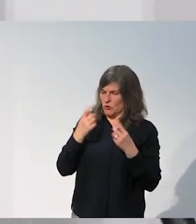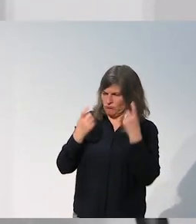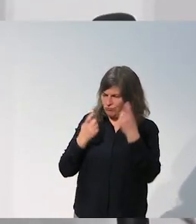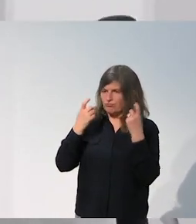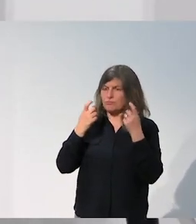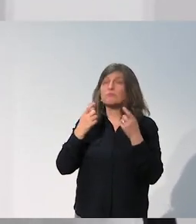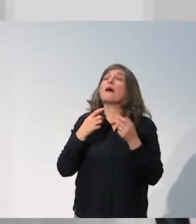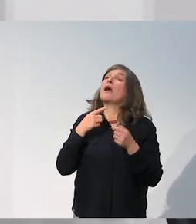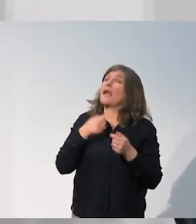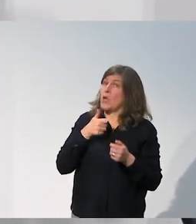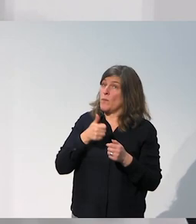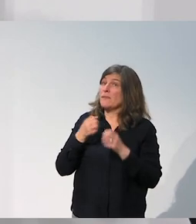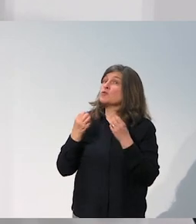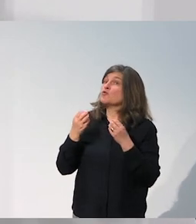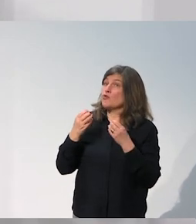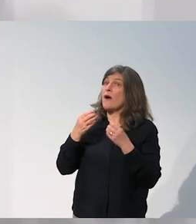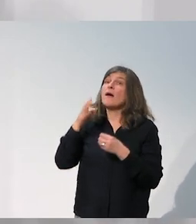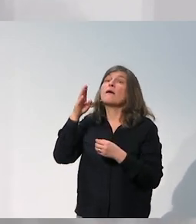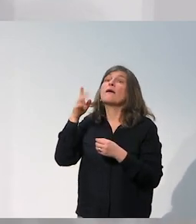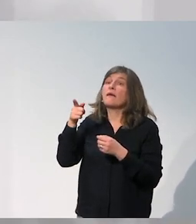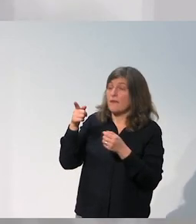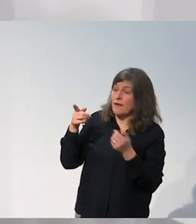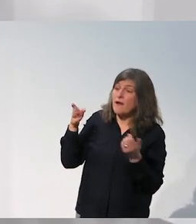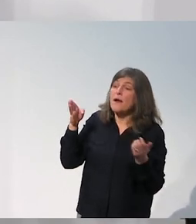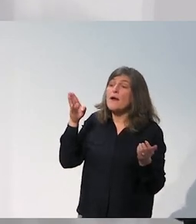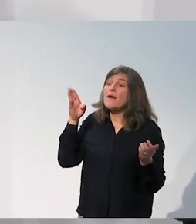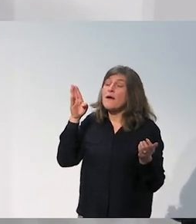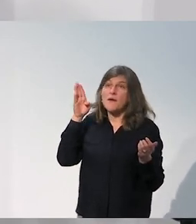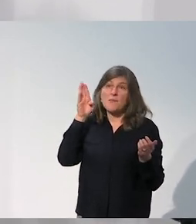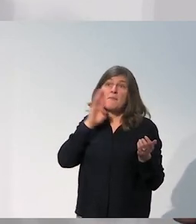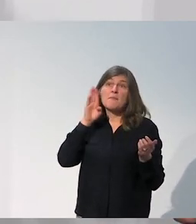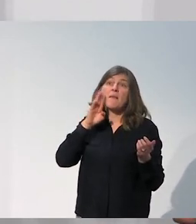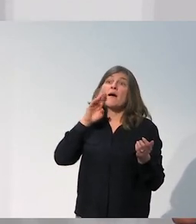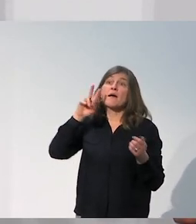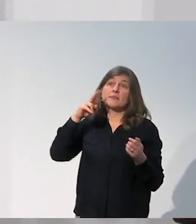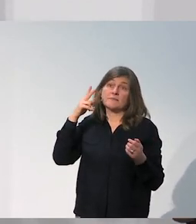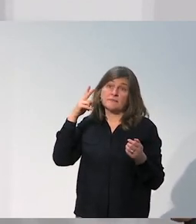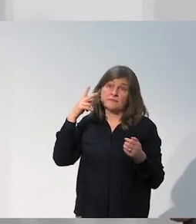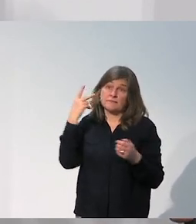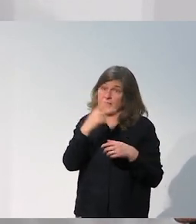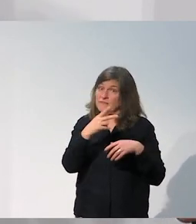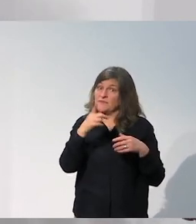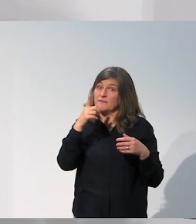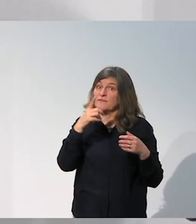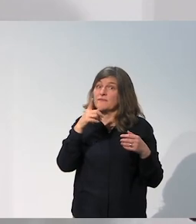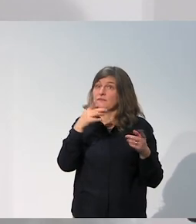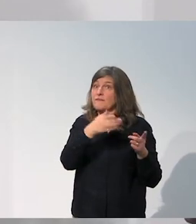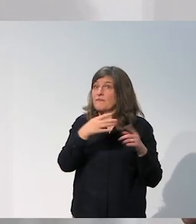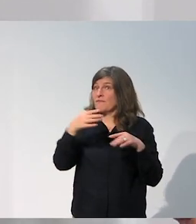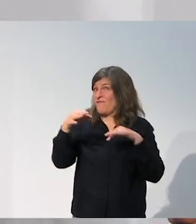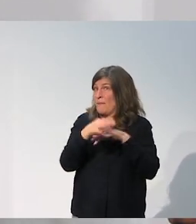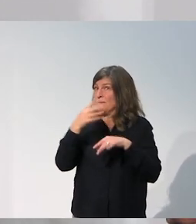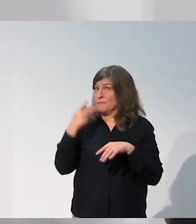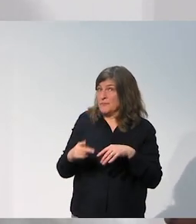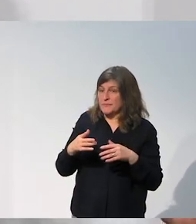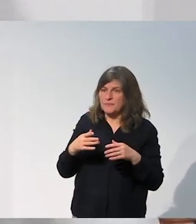son ex-belle-mère, enfin, à la mère de sa femme, dont il reconnaît que c'est une maîtresse-femme, et à ses belles-sœurs, et elles ont des